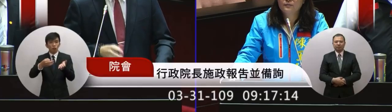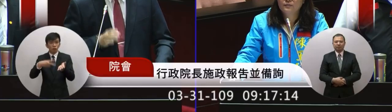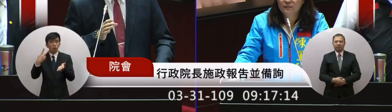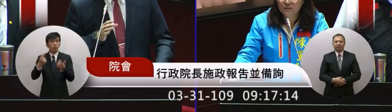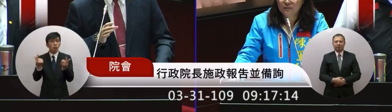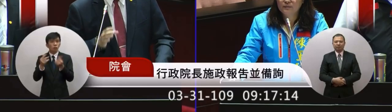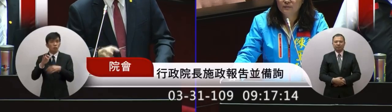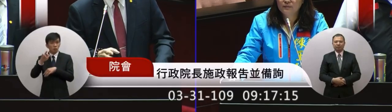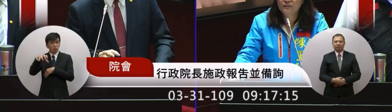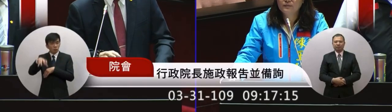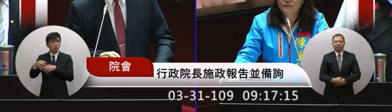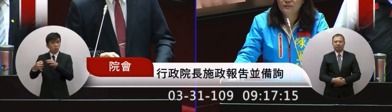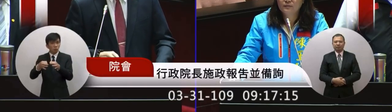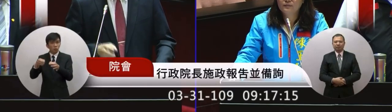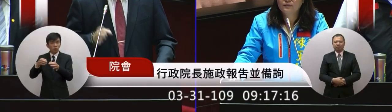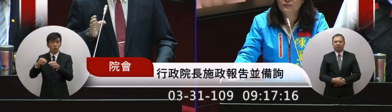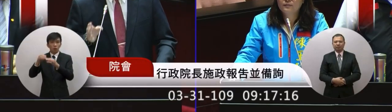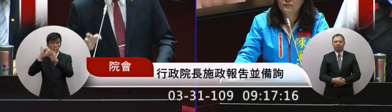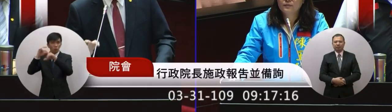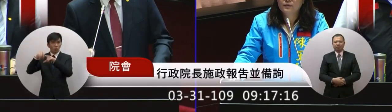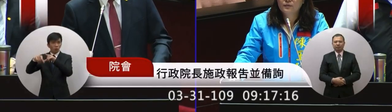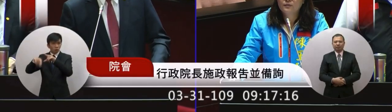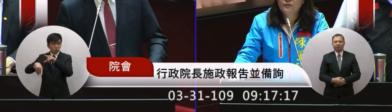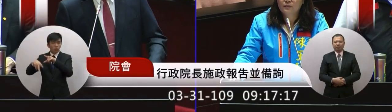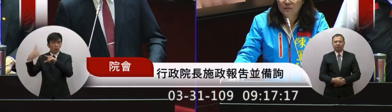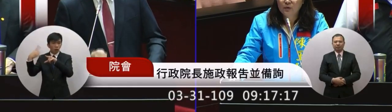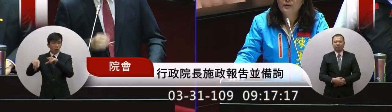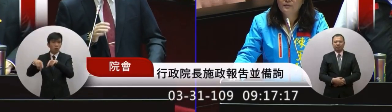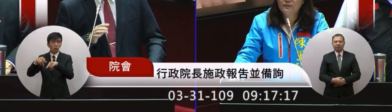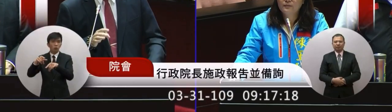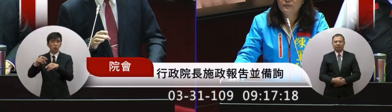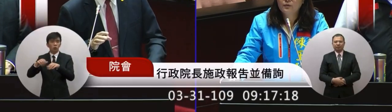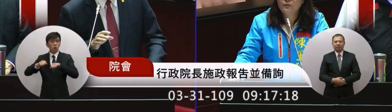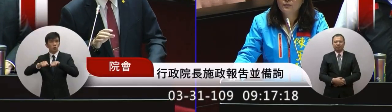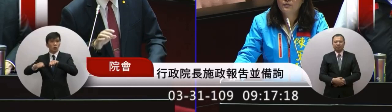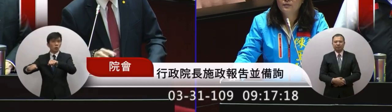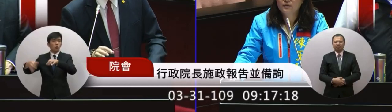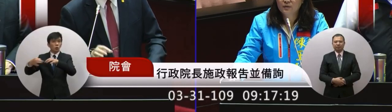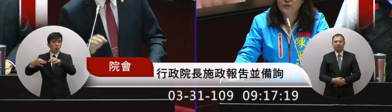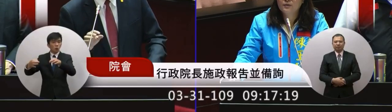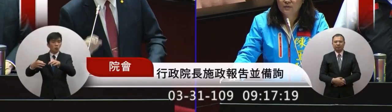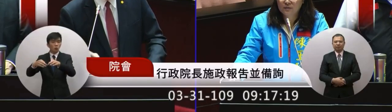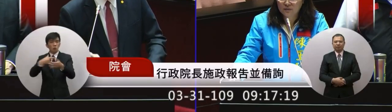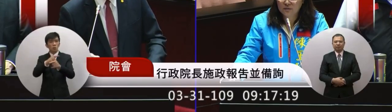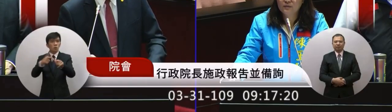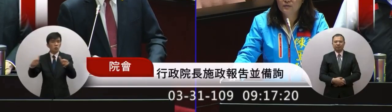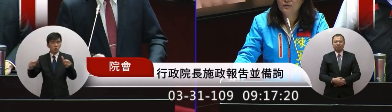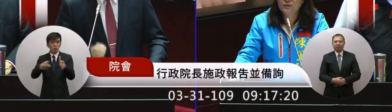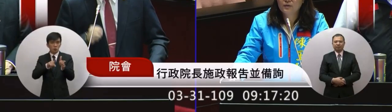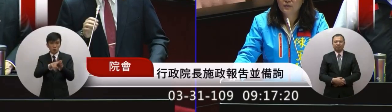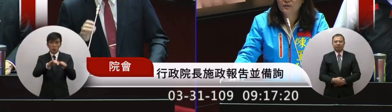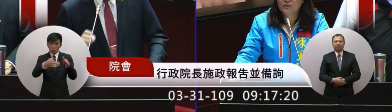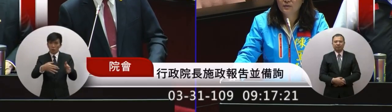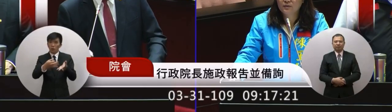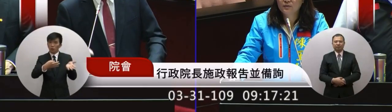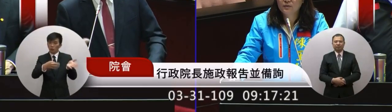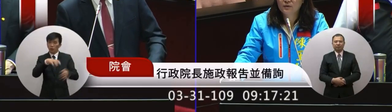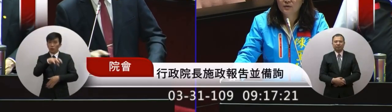场以及百货公司以及购物中心里面的这些专柜零售以